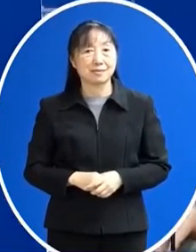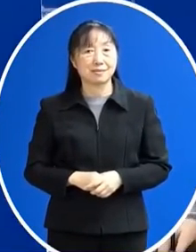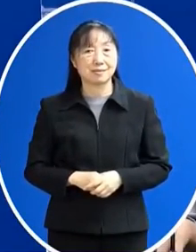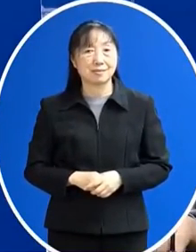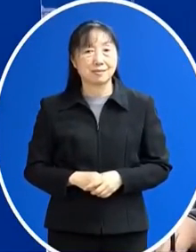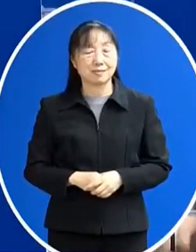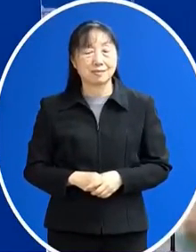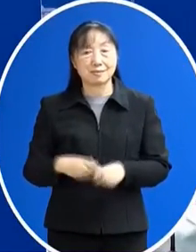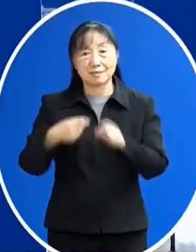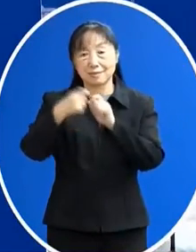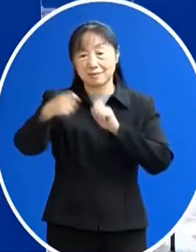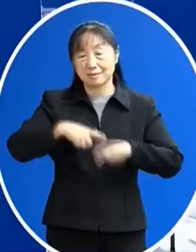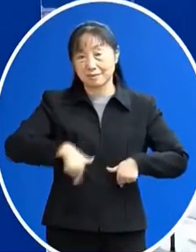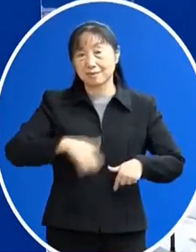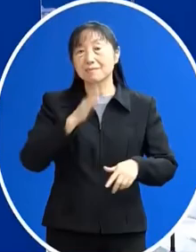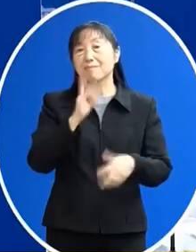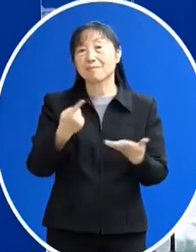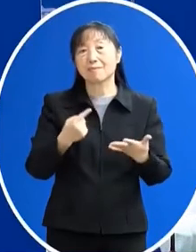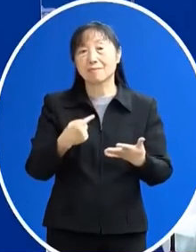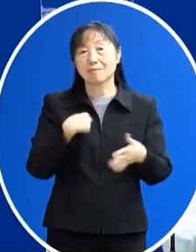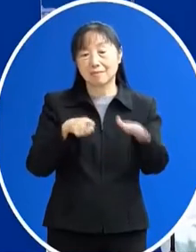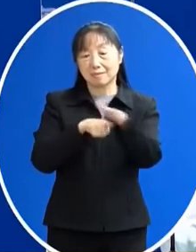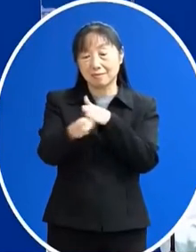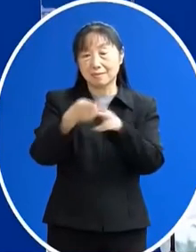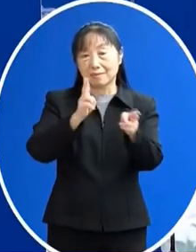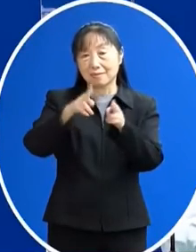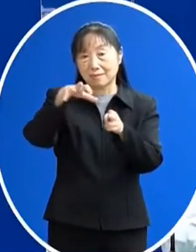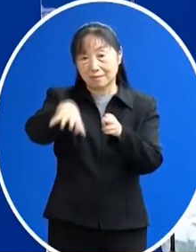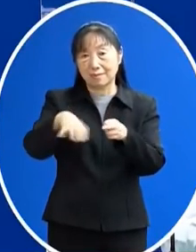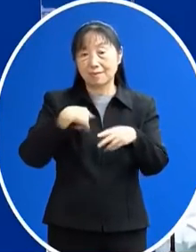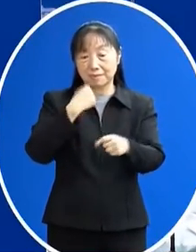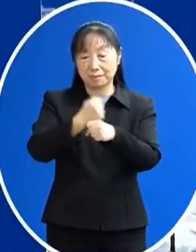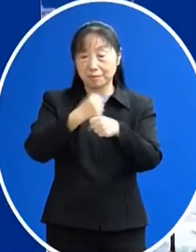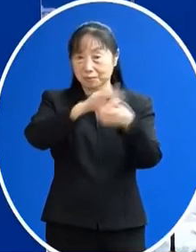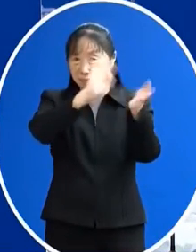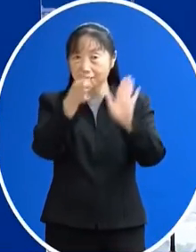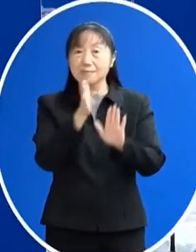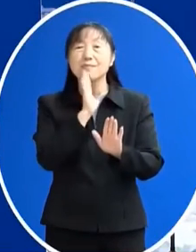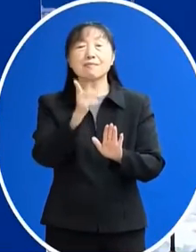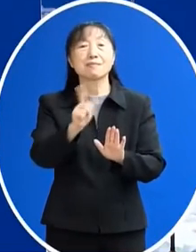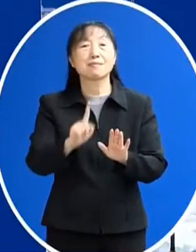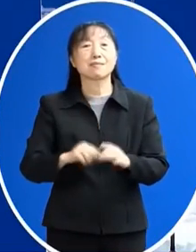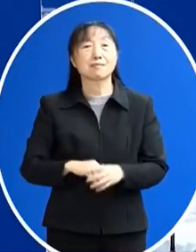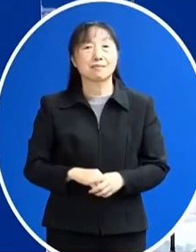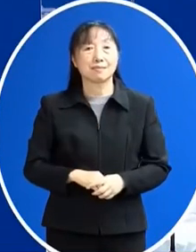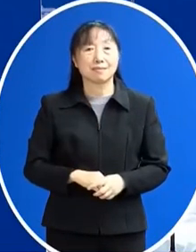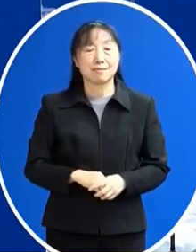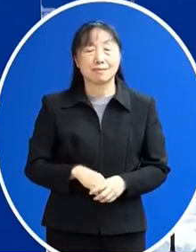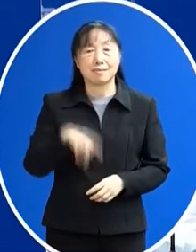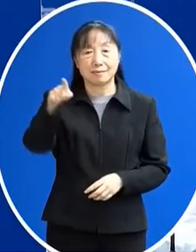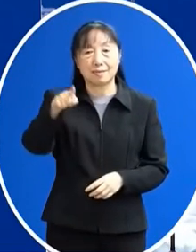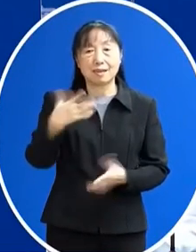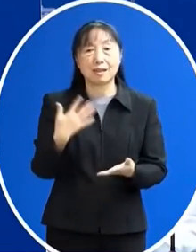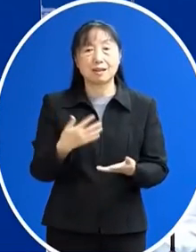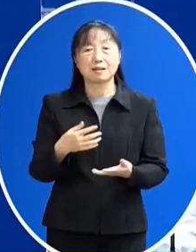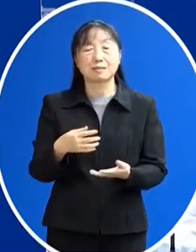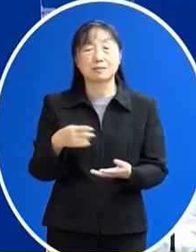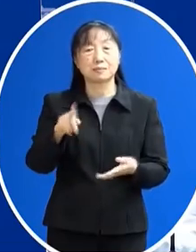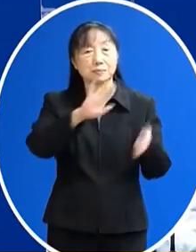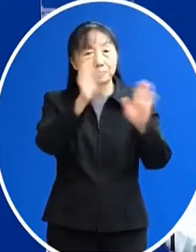好，那远雄自贸港前进指挥所这边报告一下这个工作的状况。那么这个远雄自贸港的部